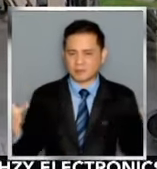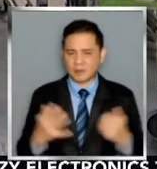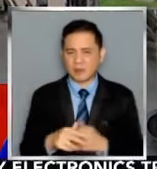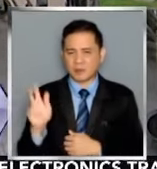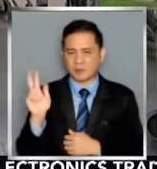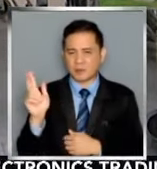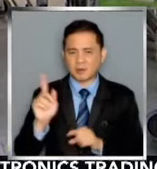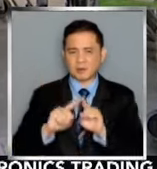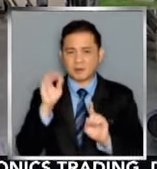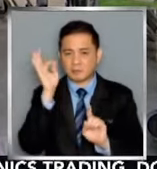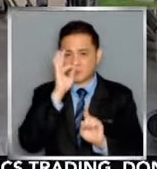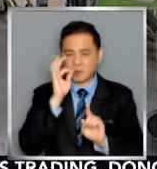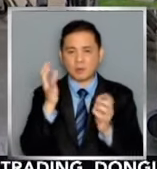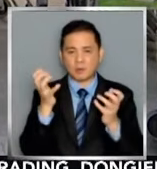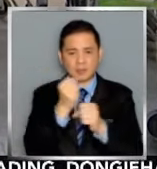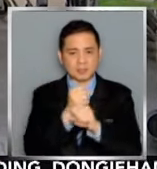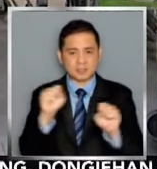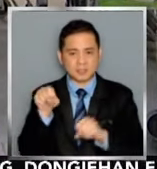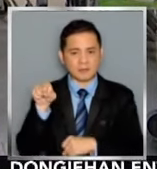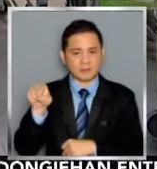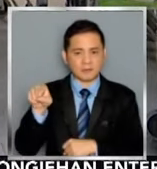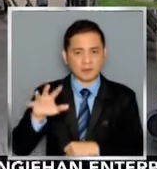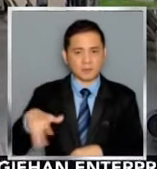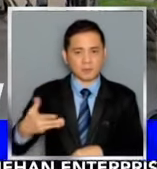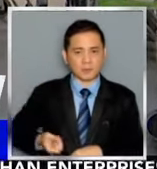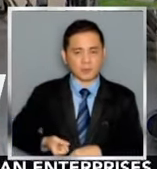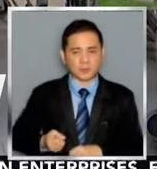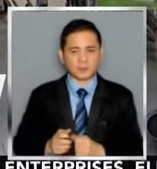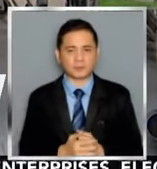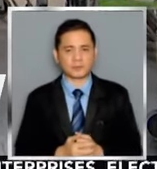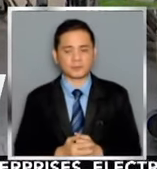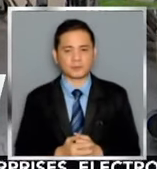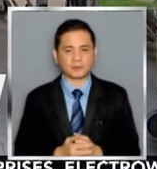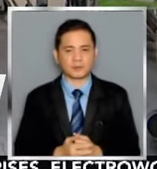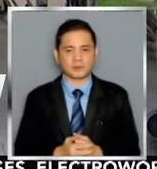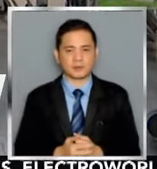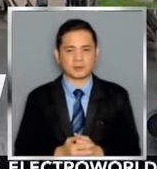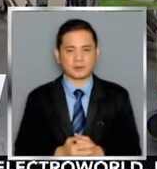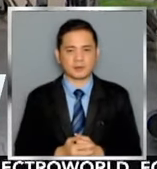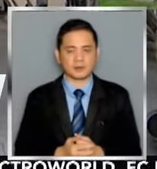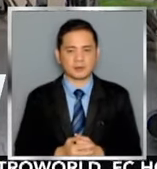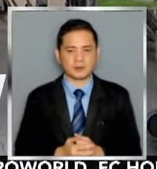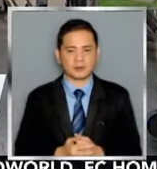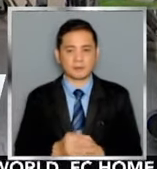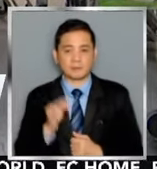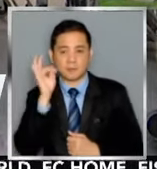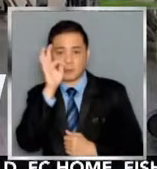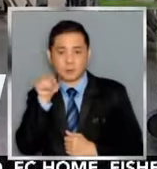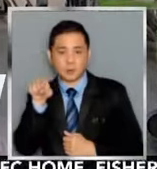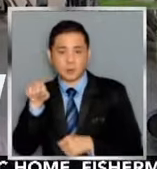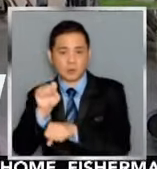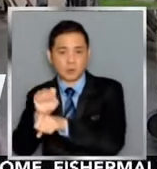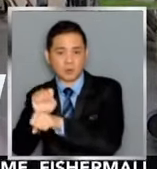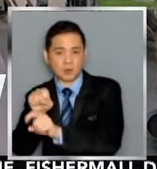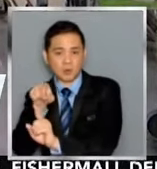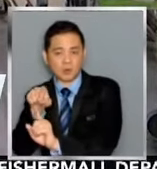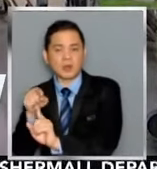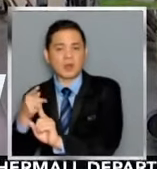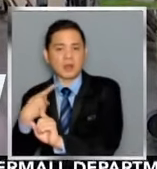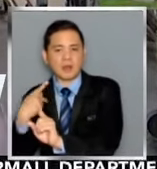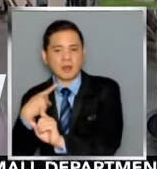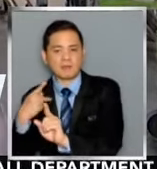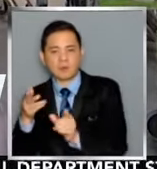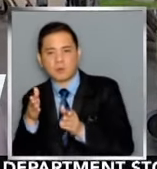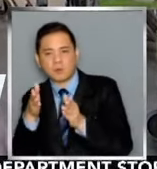kamag-anak o yung mismong mga Pilipino, may paraan na makontak yung embassy eh. Ang kailangan lang ma-rescue sila at syempre hindi